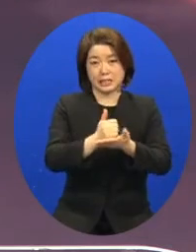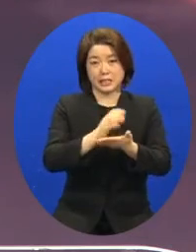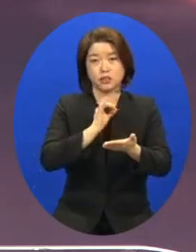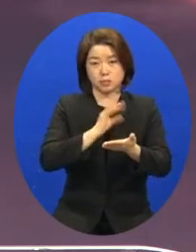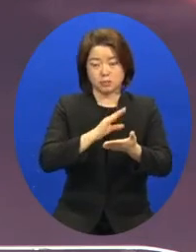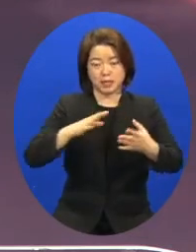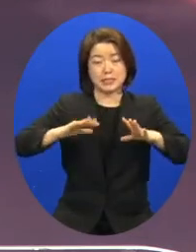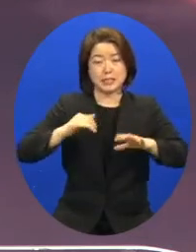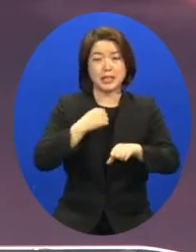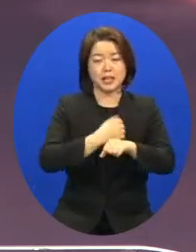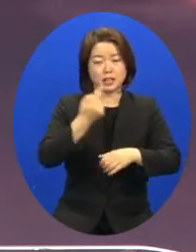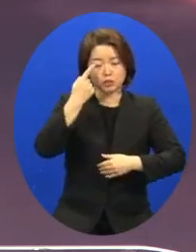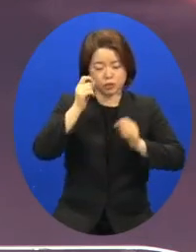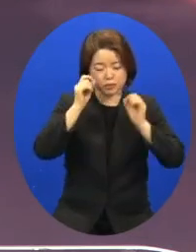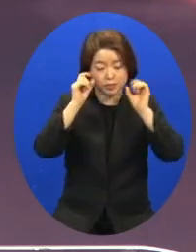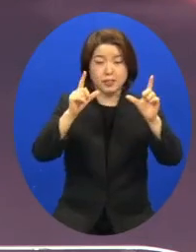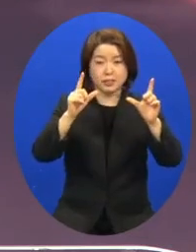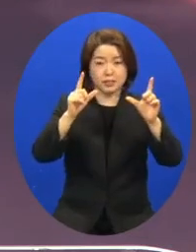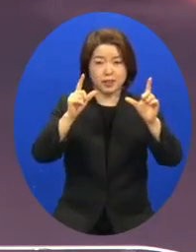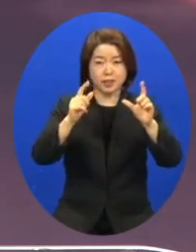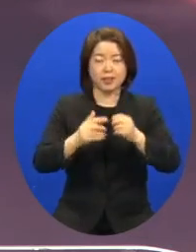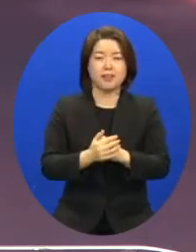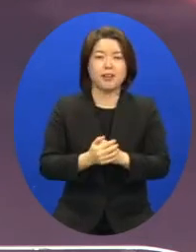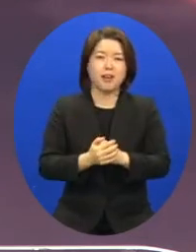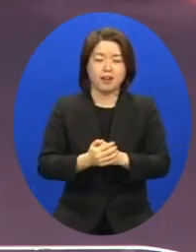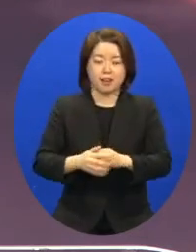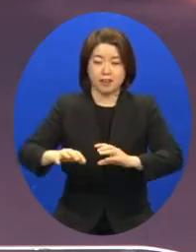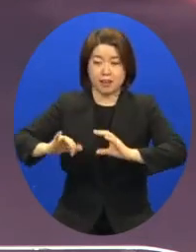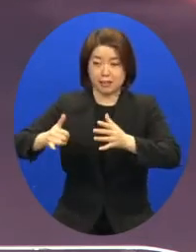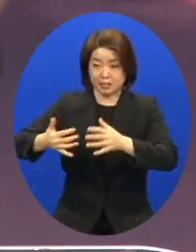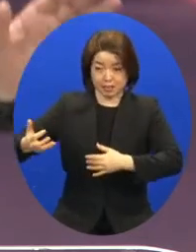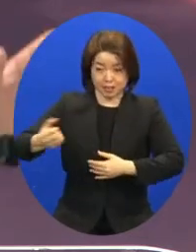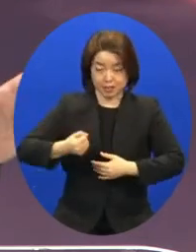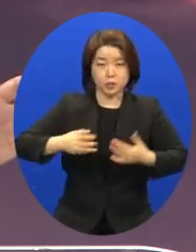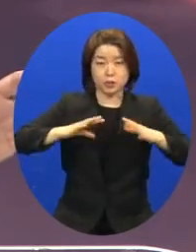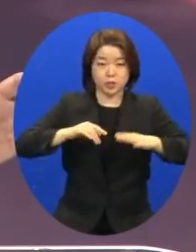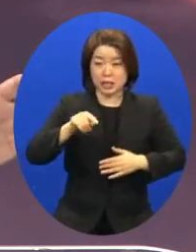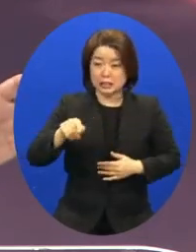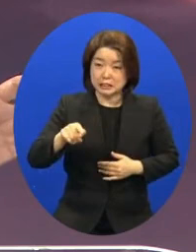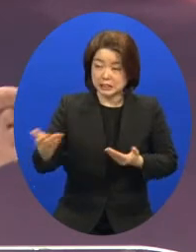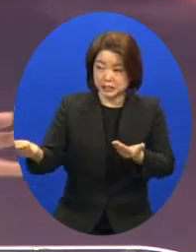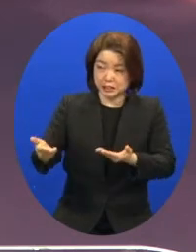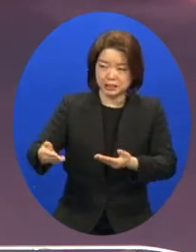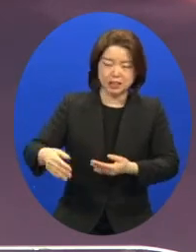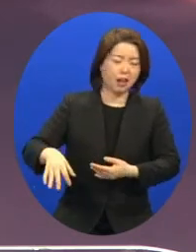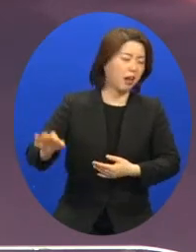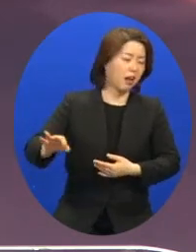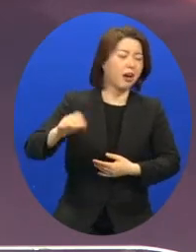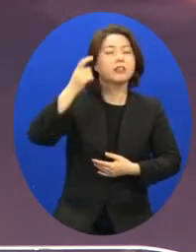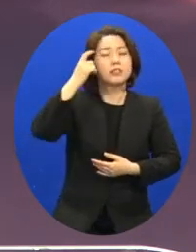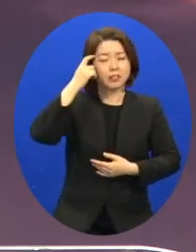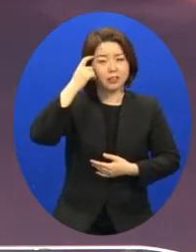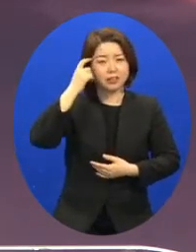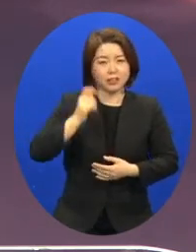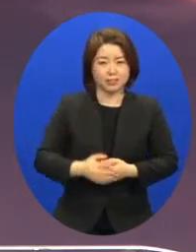예수님만 자랑하는 눈이 뜨이고 나니까 세상 것으로 자랑하는 것이 아무것도 아니더래요.